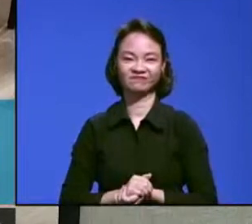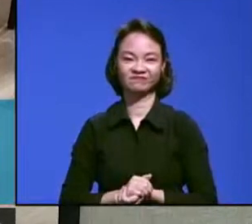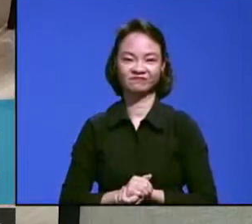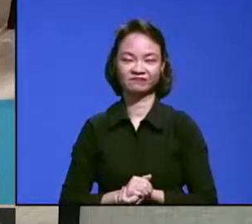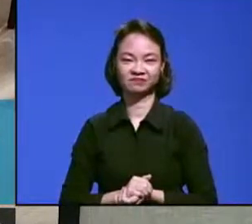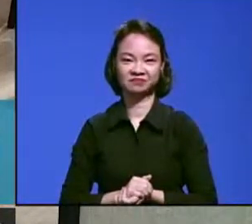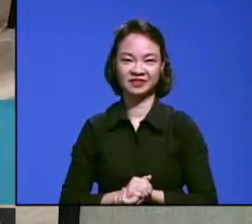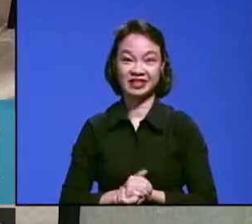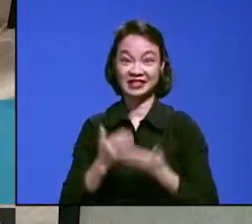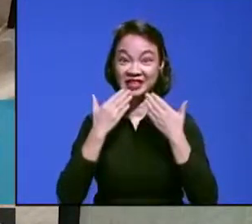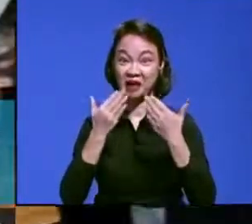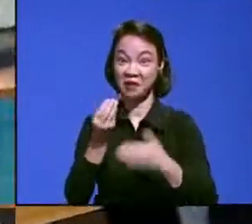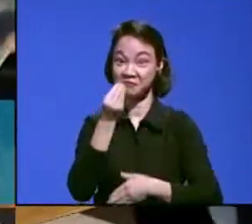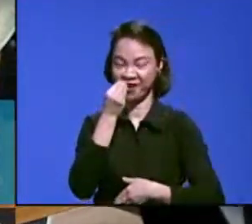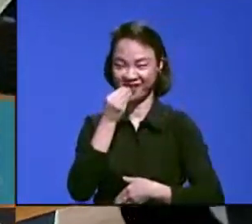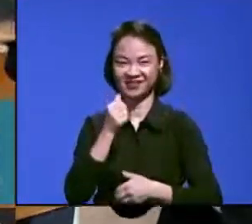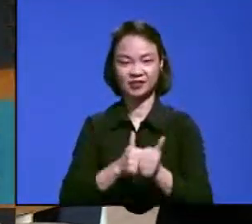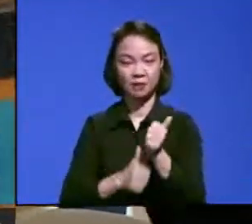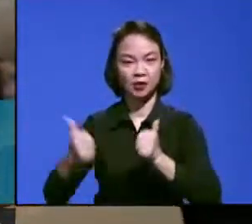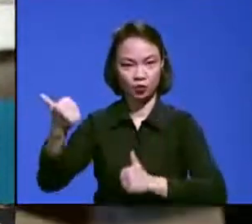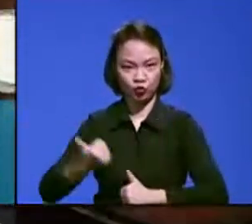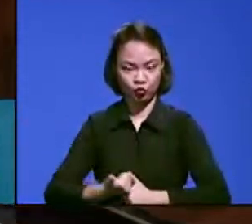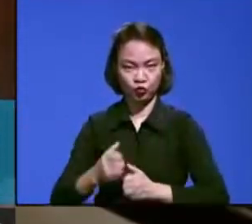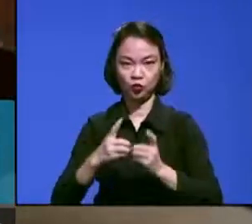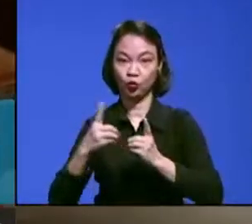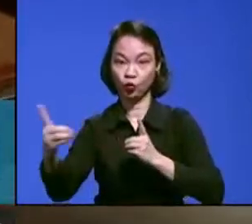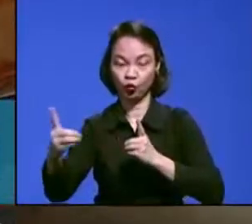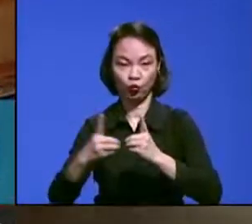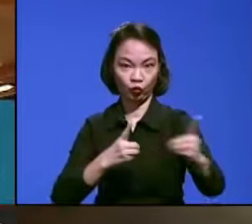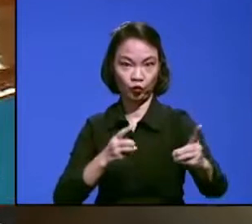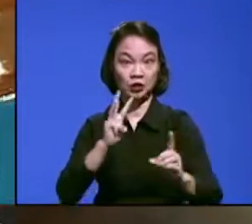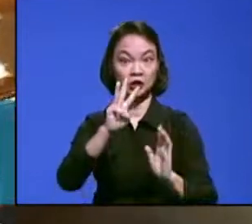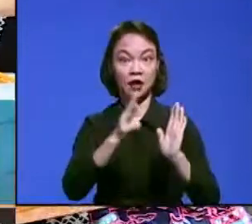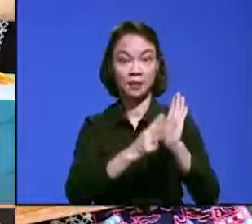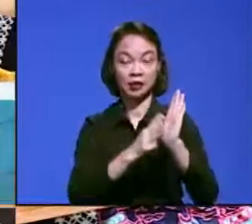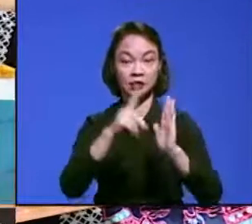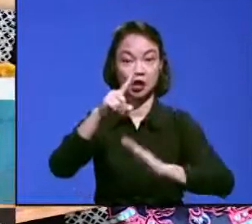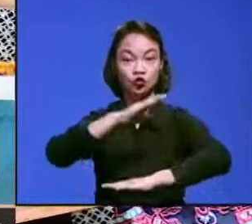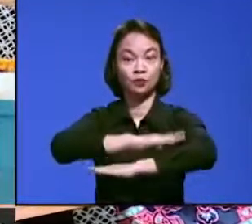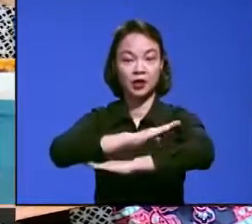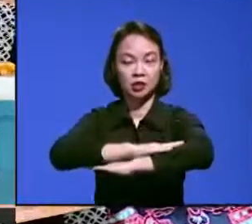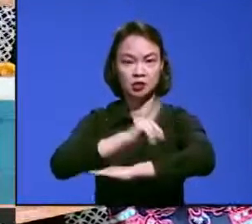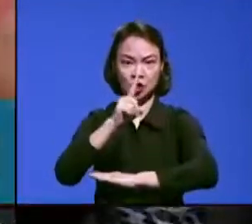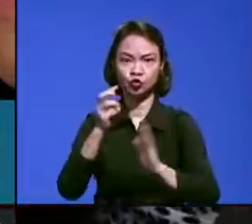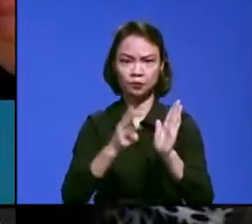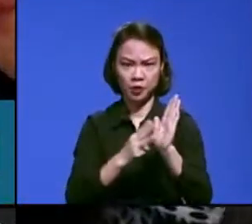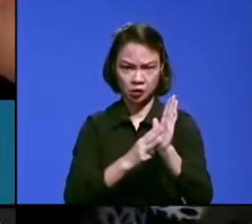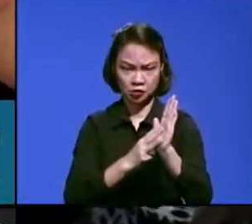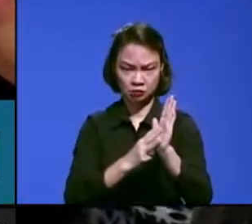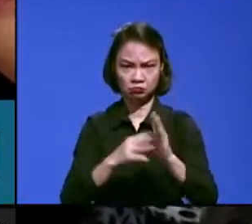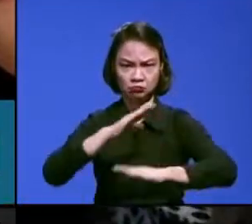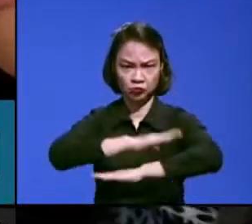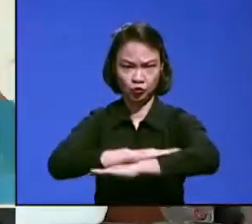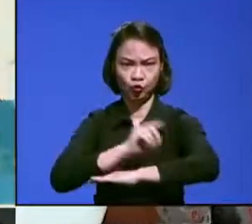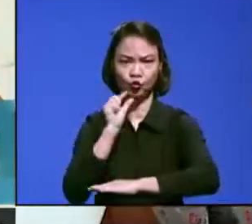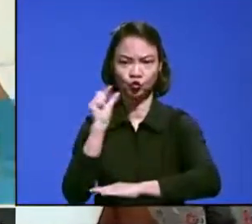Bon appetit! Setiap pengunjung juga diberi jarak sekitar 3 meter per meja. Satu meja juga diperuntukkan bagi satu